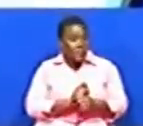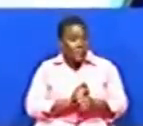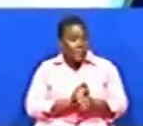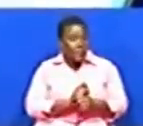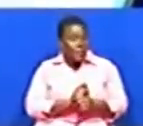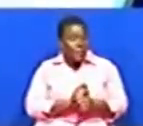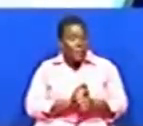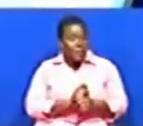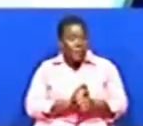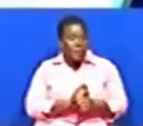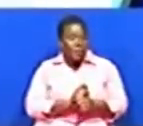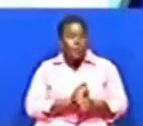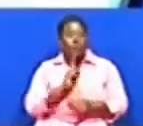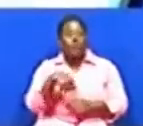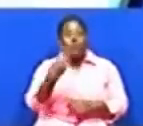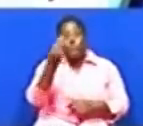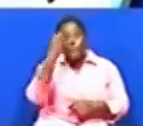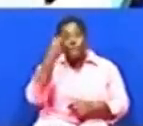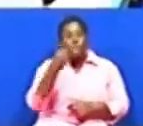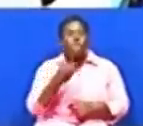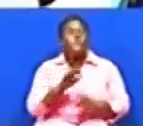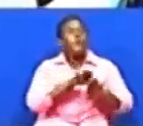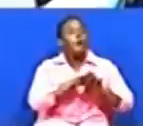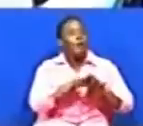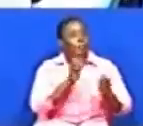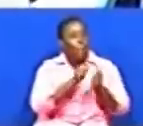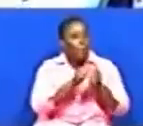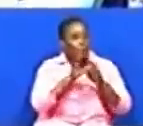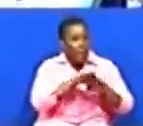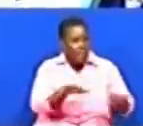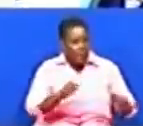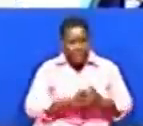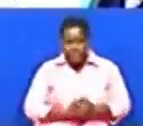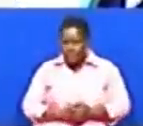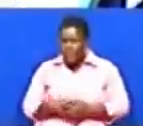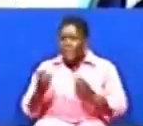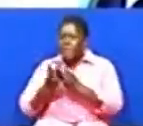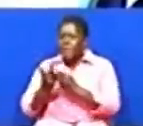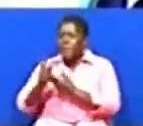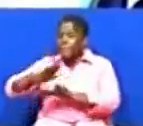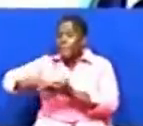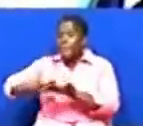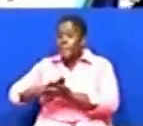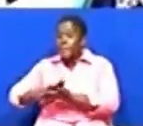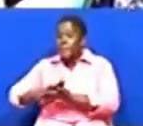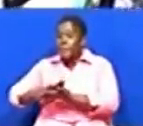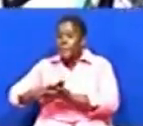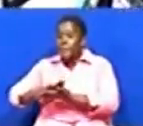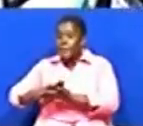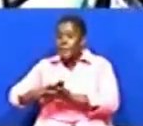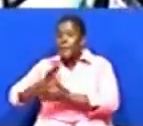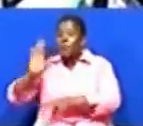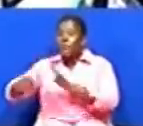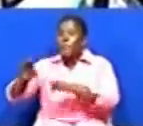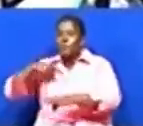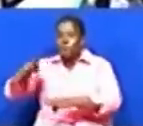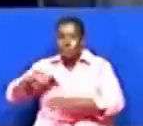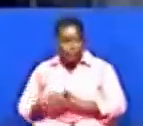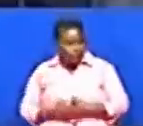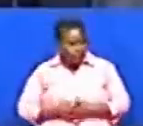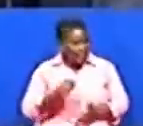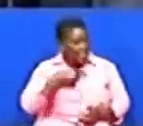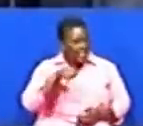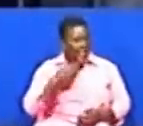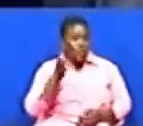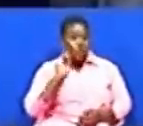somo kubwa la amani, tukiwa tumezingatia misingi ya utamaduni wa nchi yetu. Kwa Tanzania